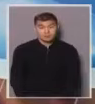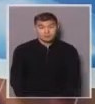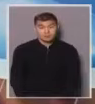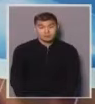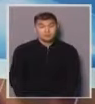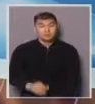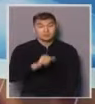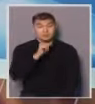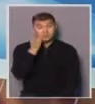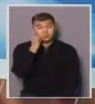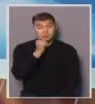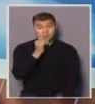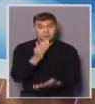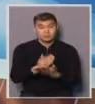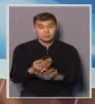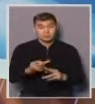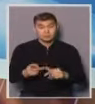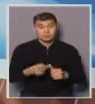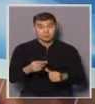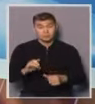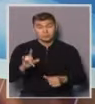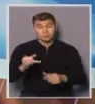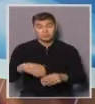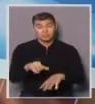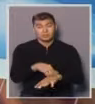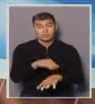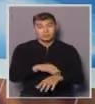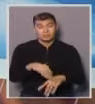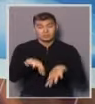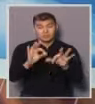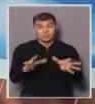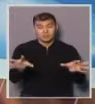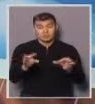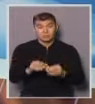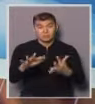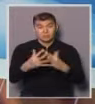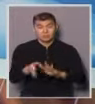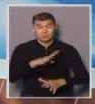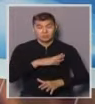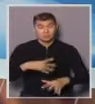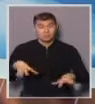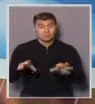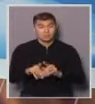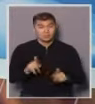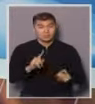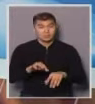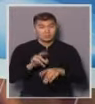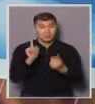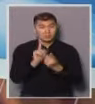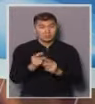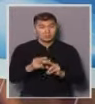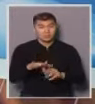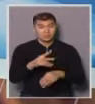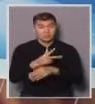Қарты бар ел, қазыналы ел. Осындай атаумен Еркінқала әкімдігімен мәдениет үйі бірлесіп ауыл ардагерлерінің басын қосты. Кездесуге барып